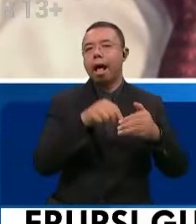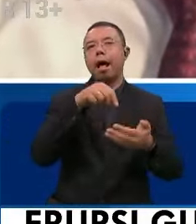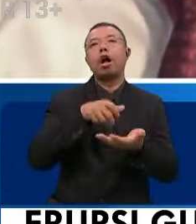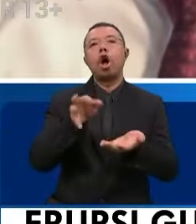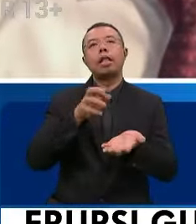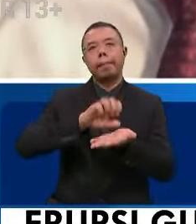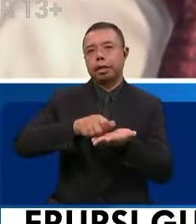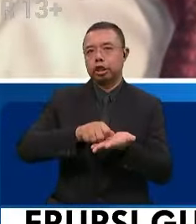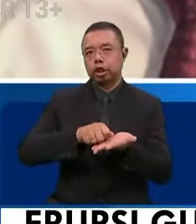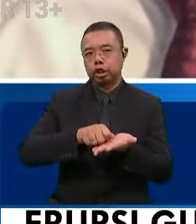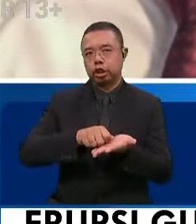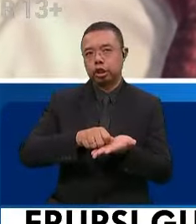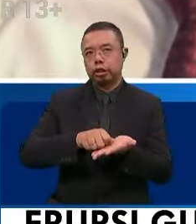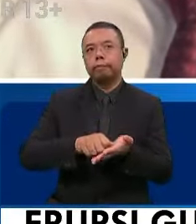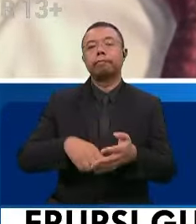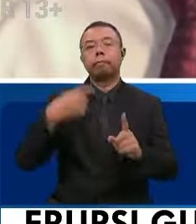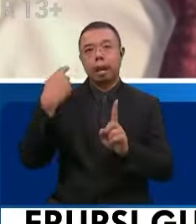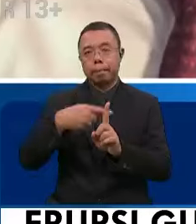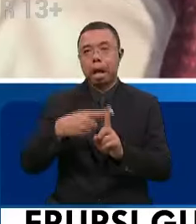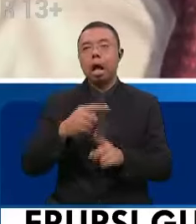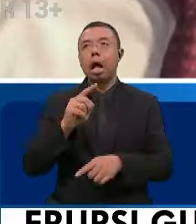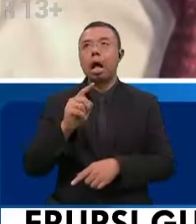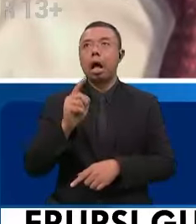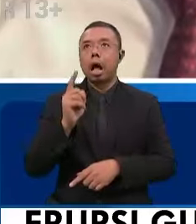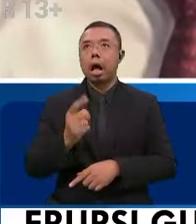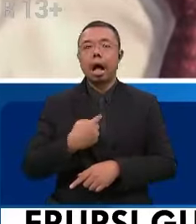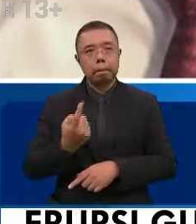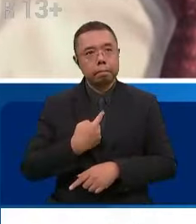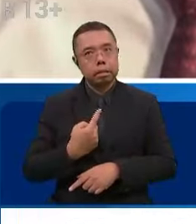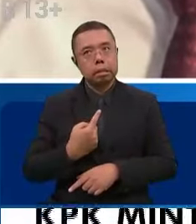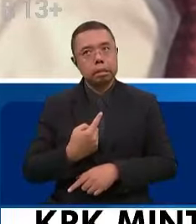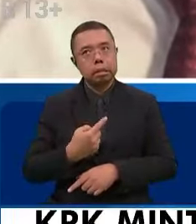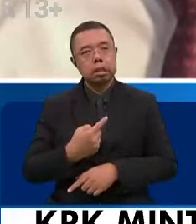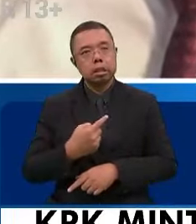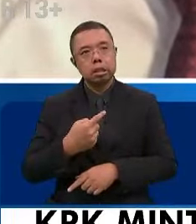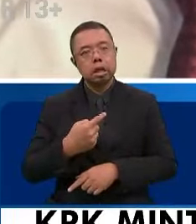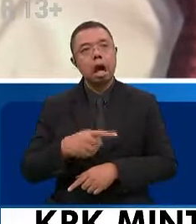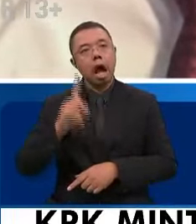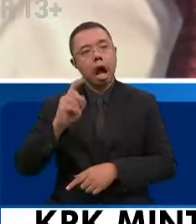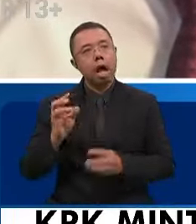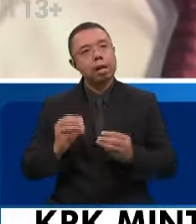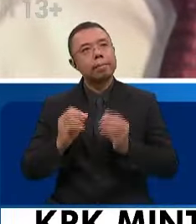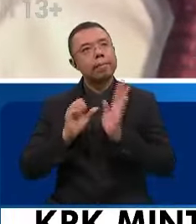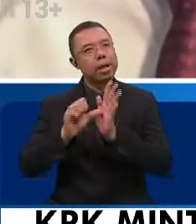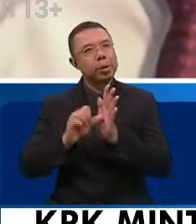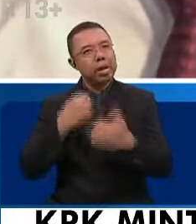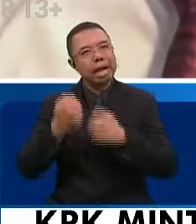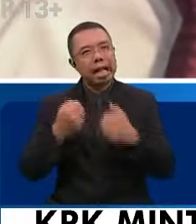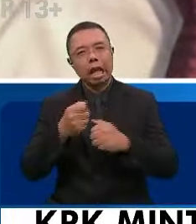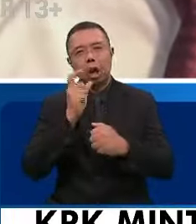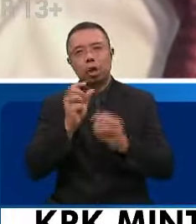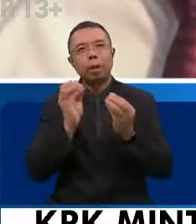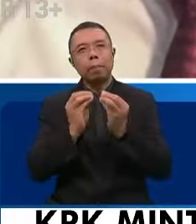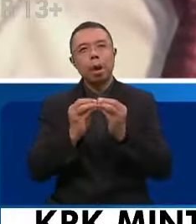Madiun. Dan satu hal lagi, kami juga membantu kegiatan urban farming, tentunya ini kerjasama